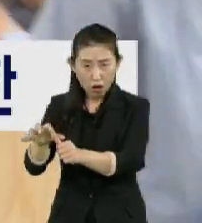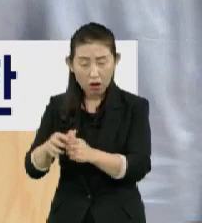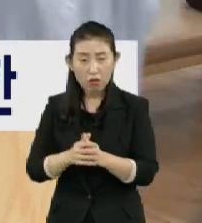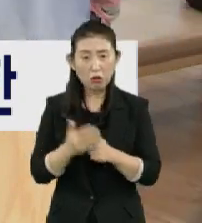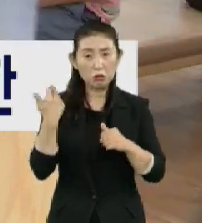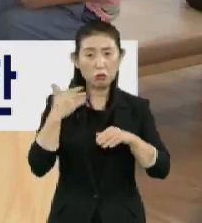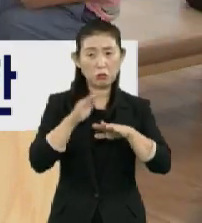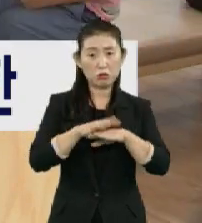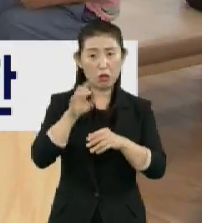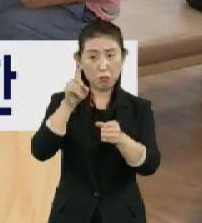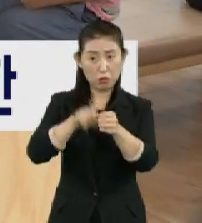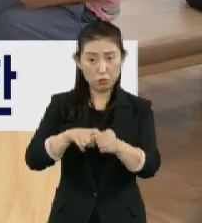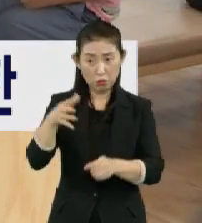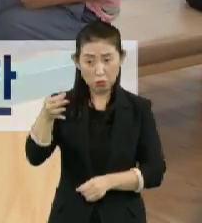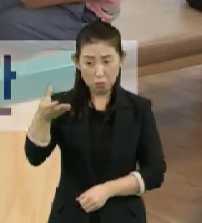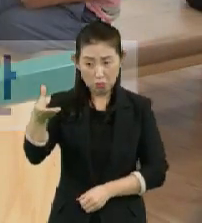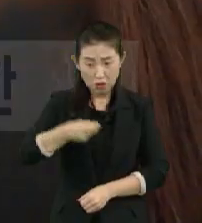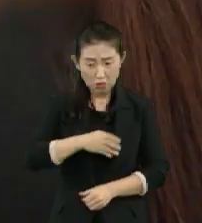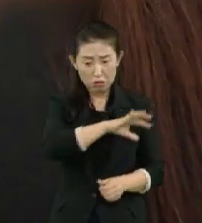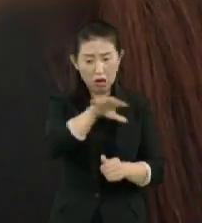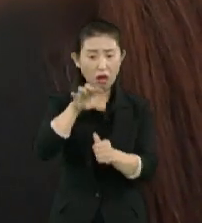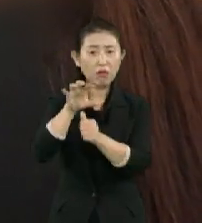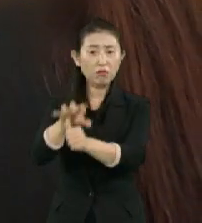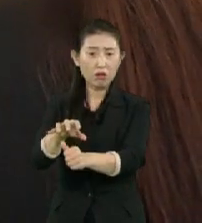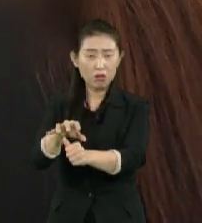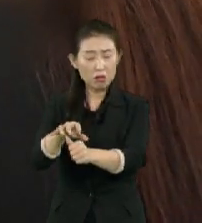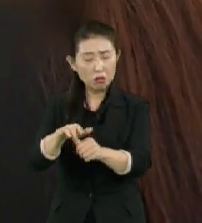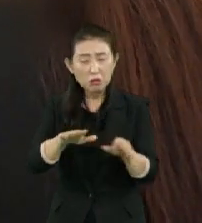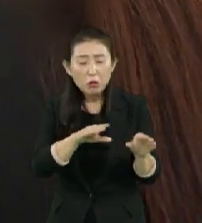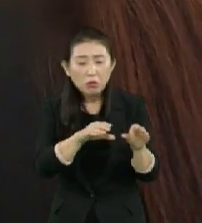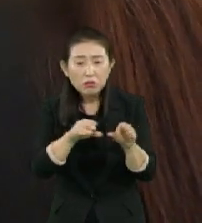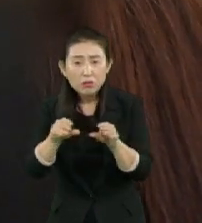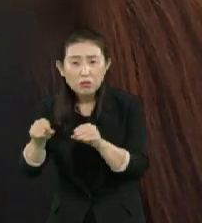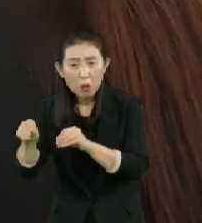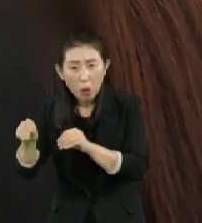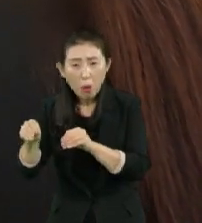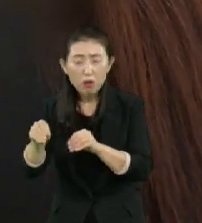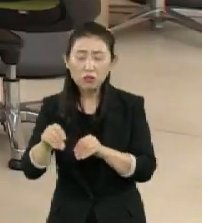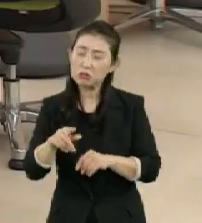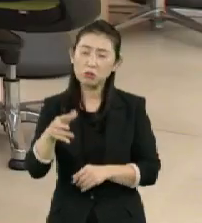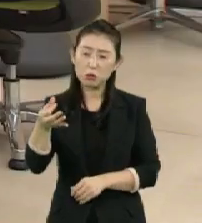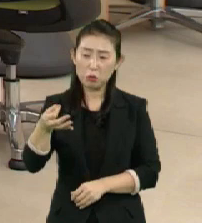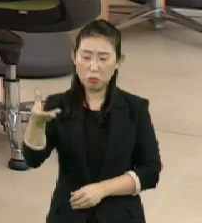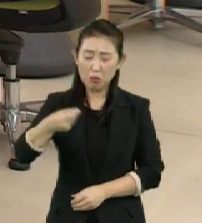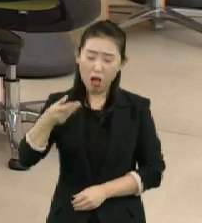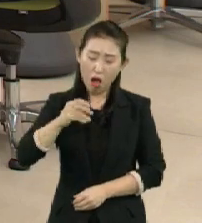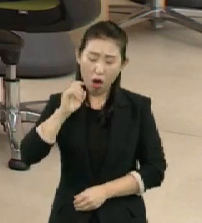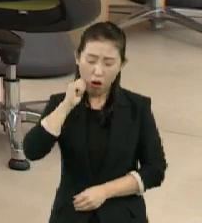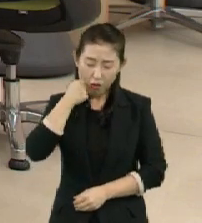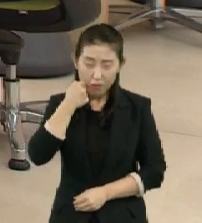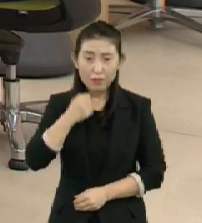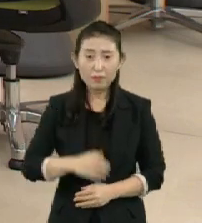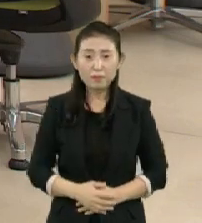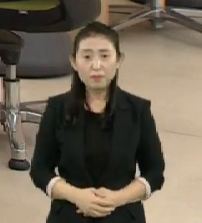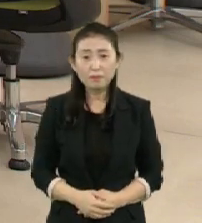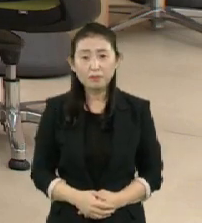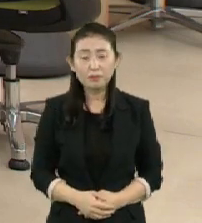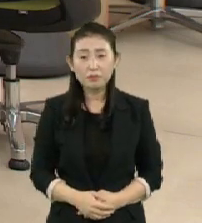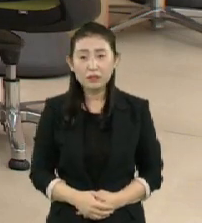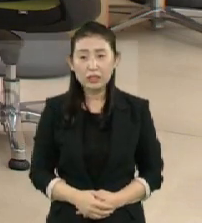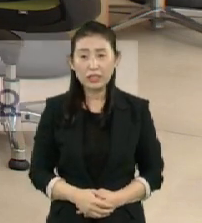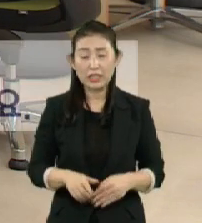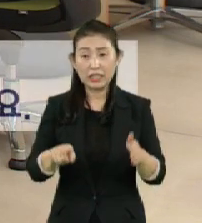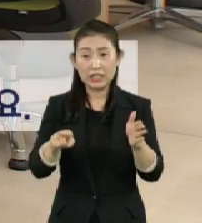전세 자금 대출까지 제한하거나 중단을 고려할 정도로 대출 문턱을 높이고 있습니다. 뭐 신용대출